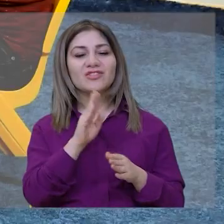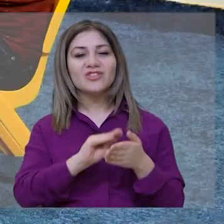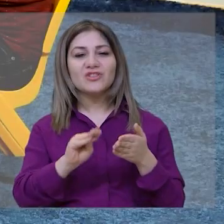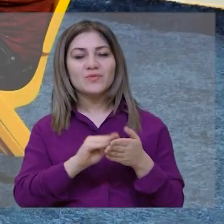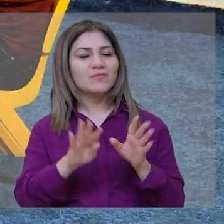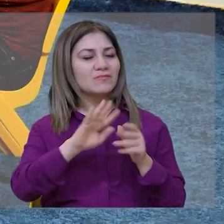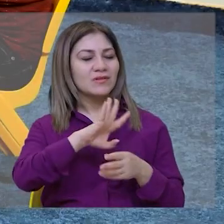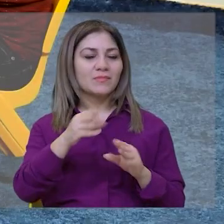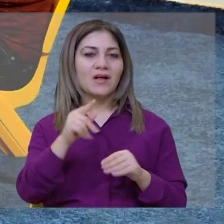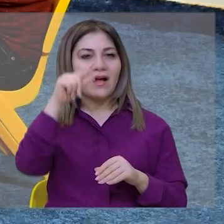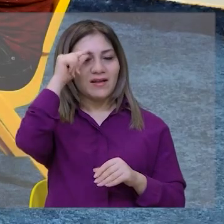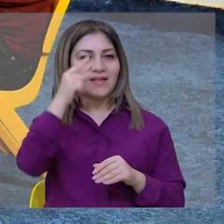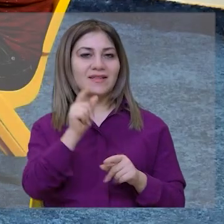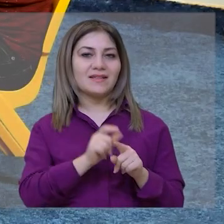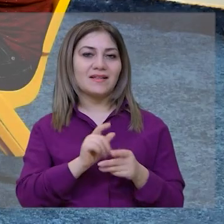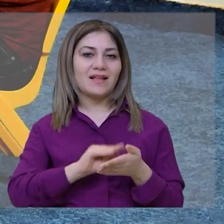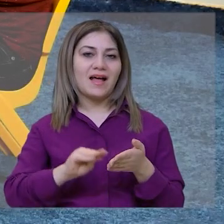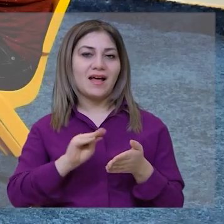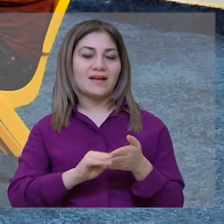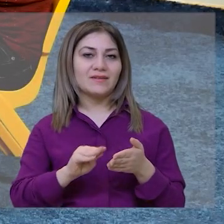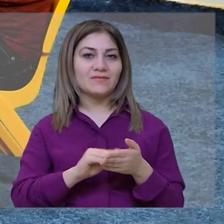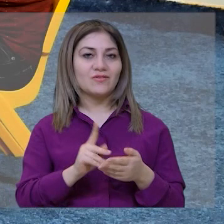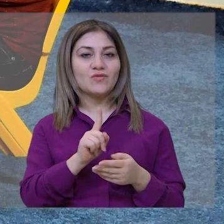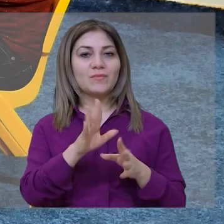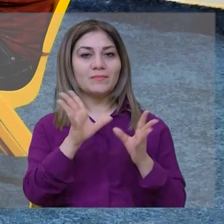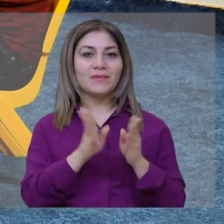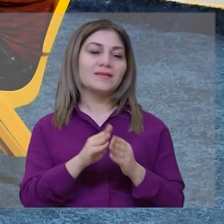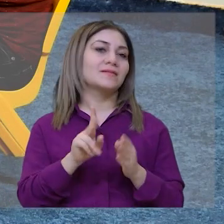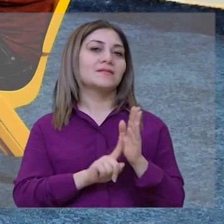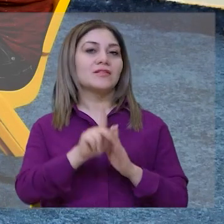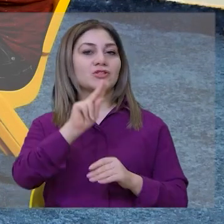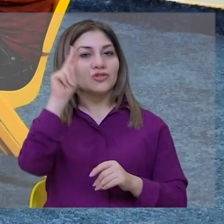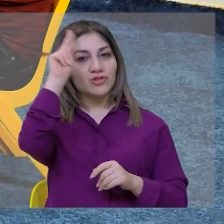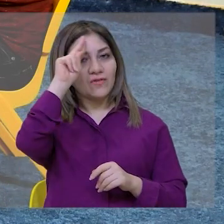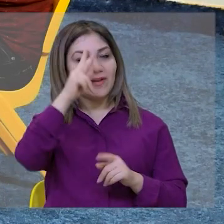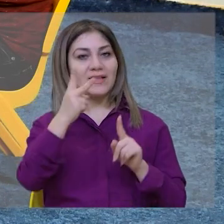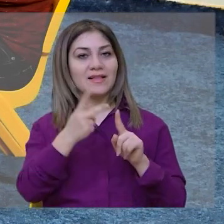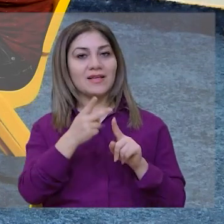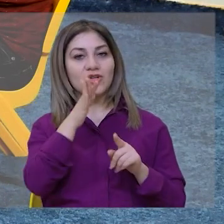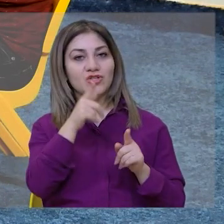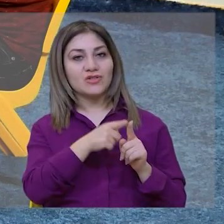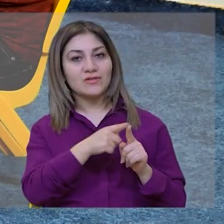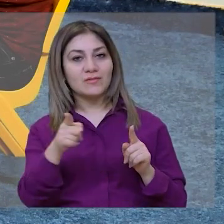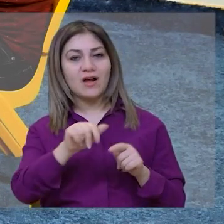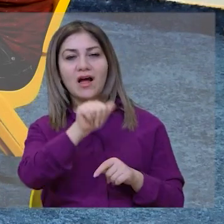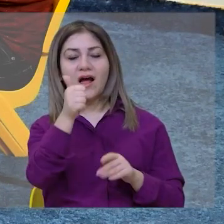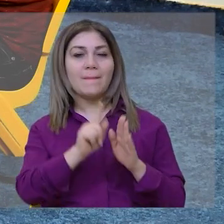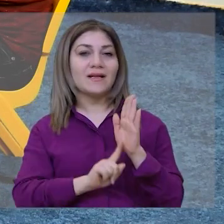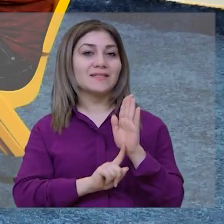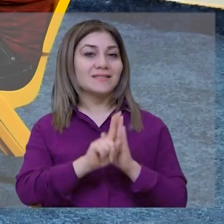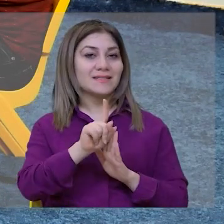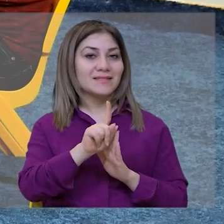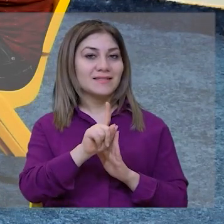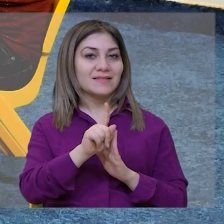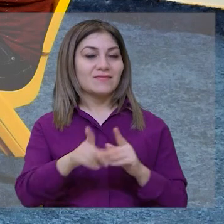էլի հայատար։ Այն տարերը, որոնք մենք միասին սկսել ենք սովորել երկրորդ եթերաշրջանի ամենասկզբից